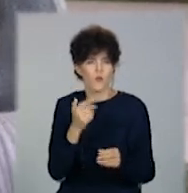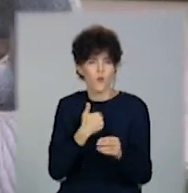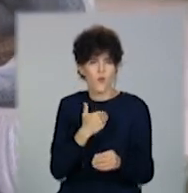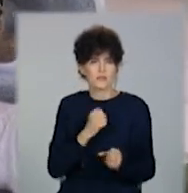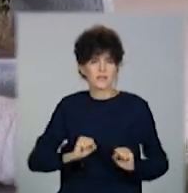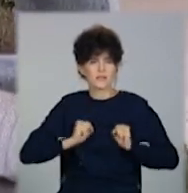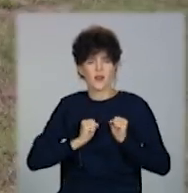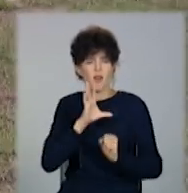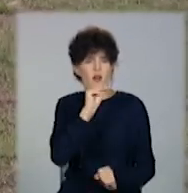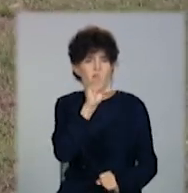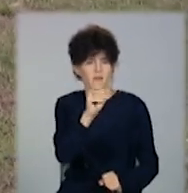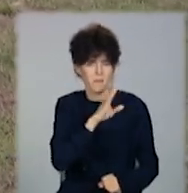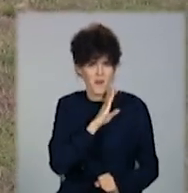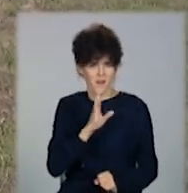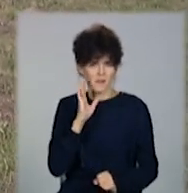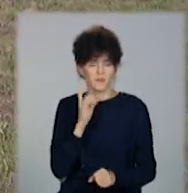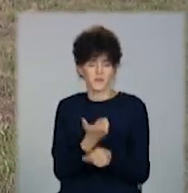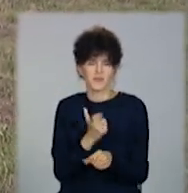мамі.